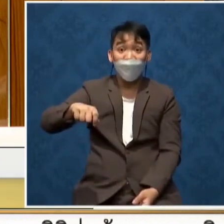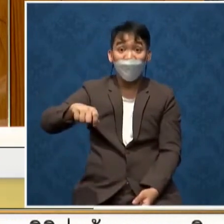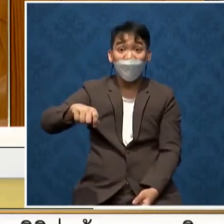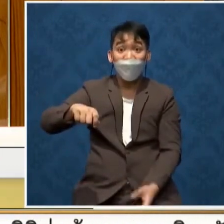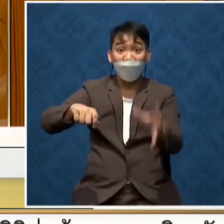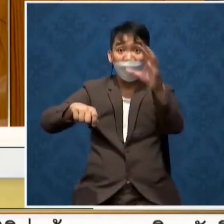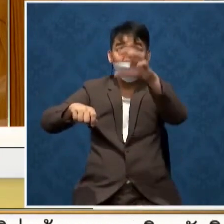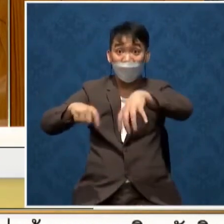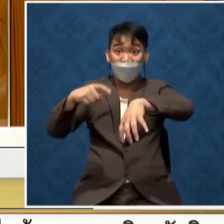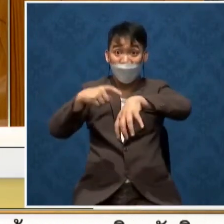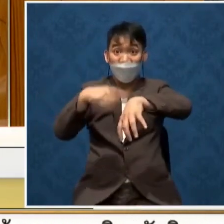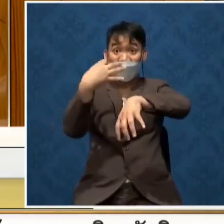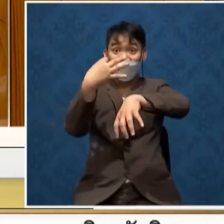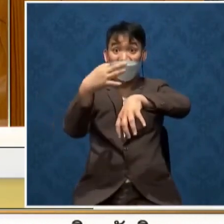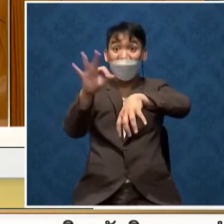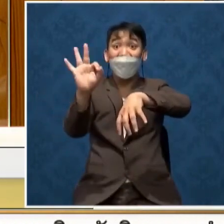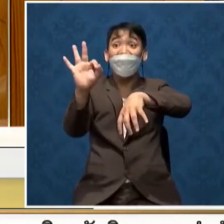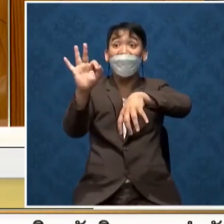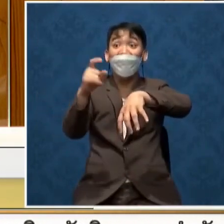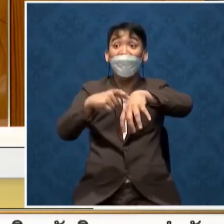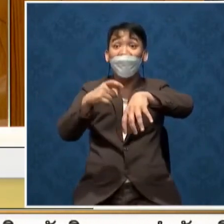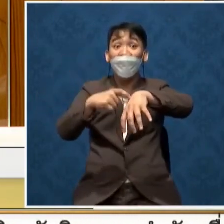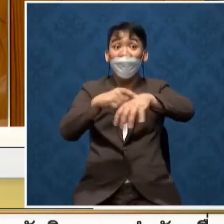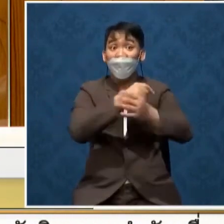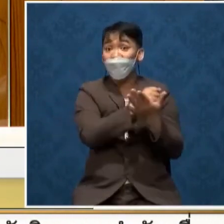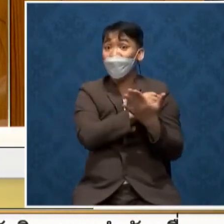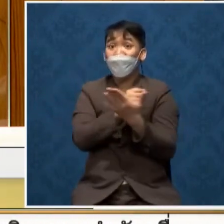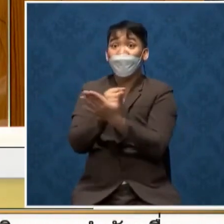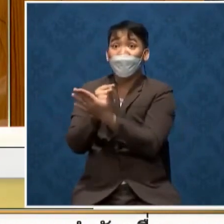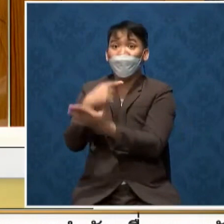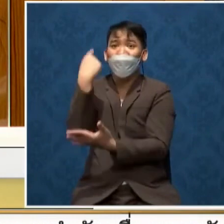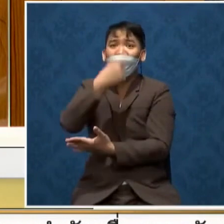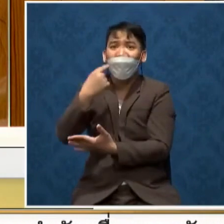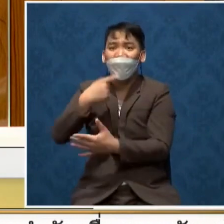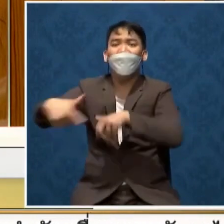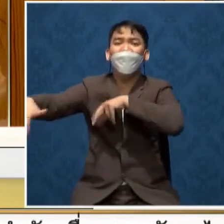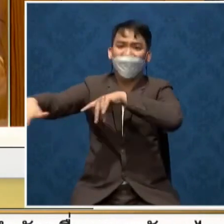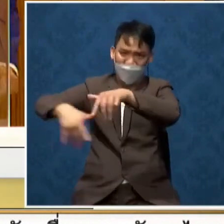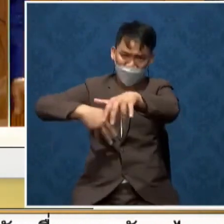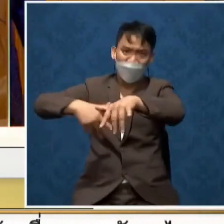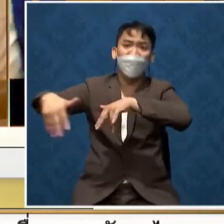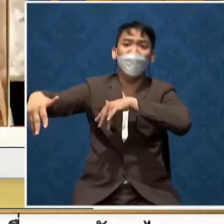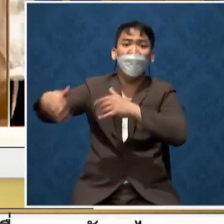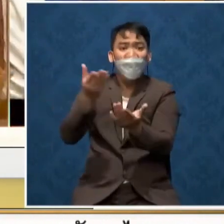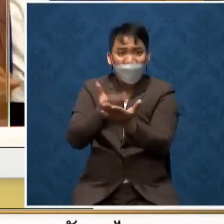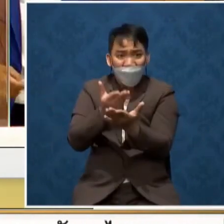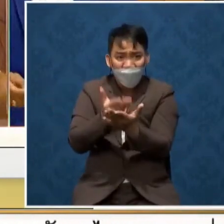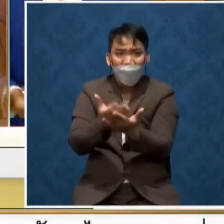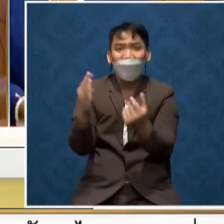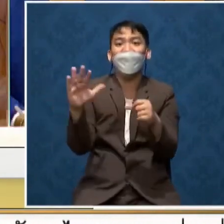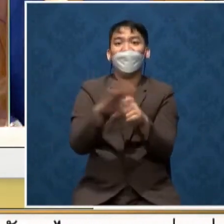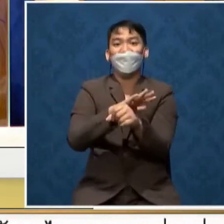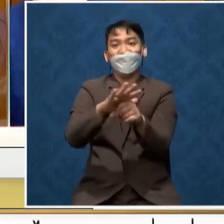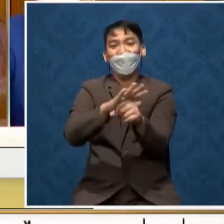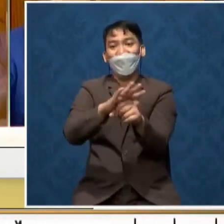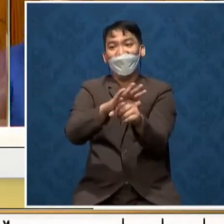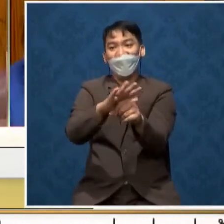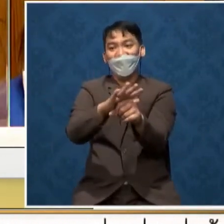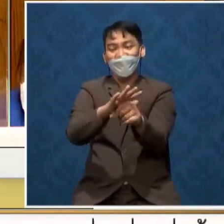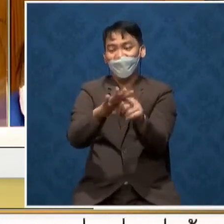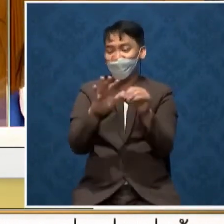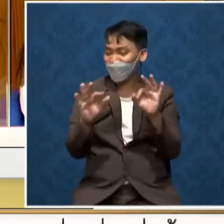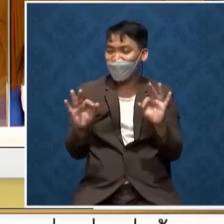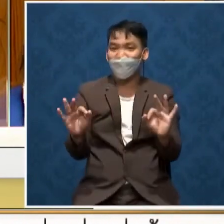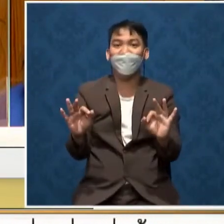พี่น้องประชาชนนะครับให้พอเพียงและก็ให้ครบถ้วนนะครับตามศักยภาพ